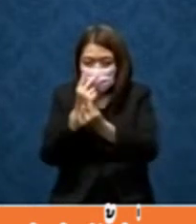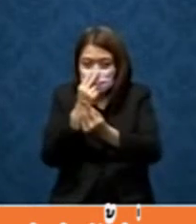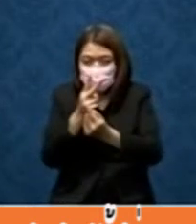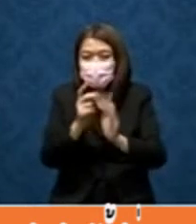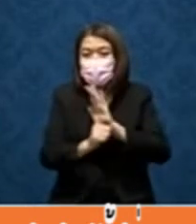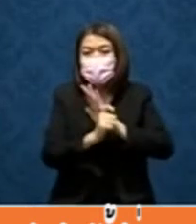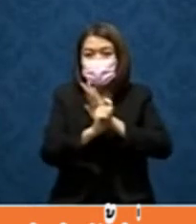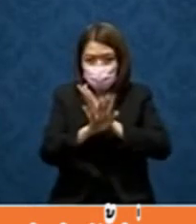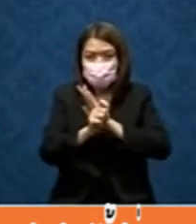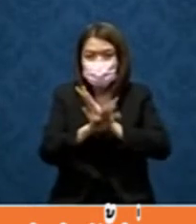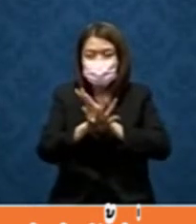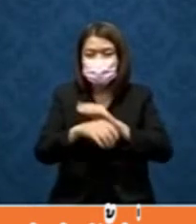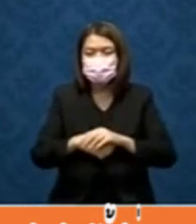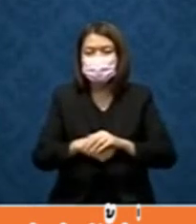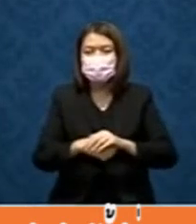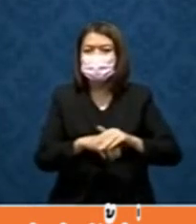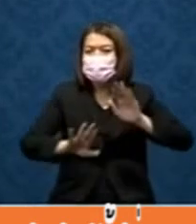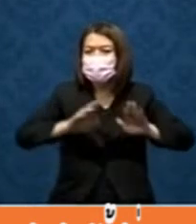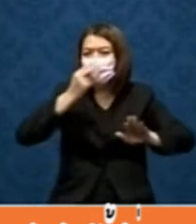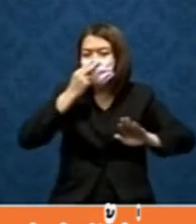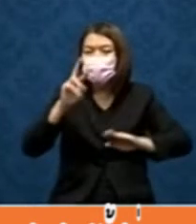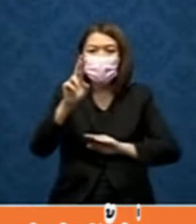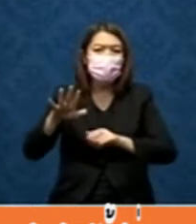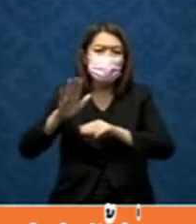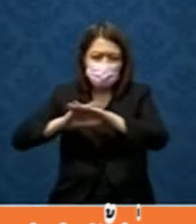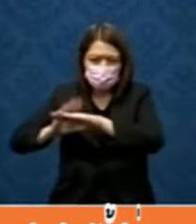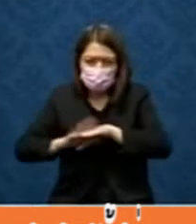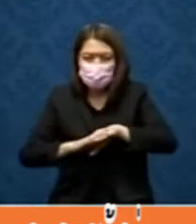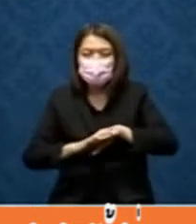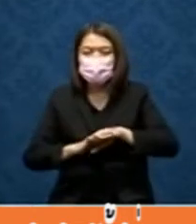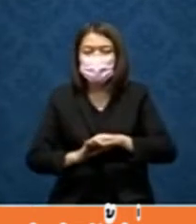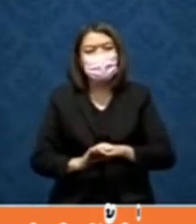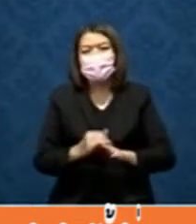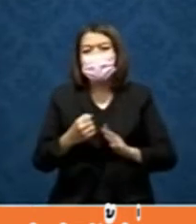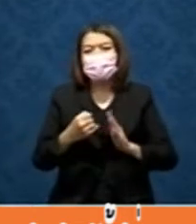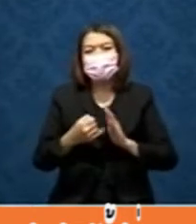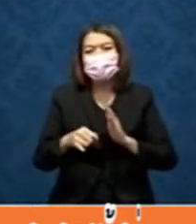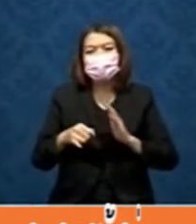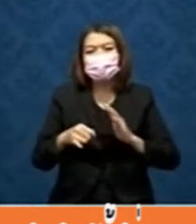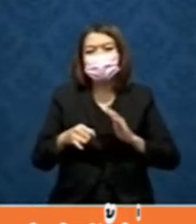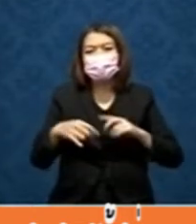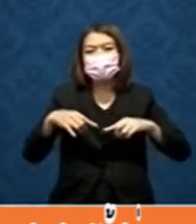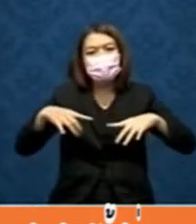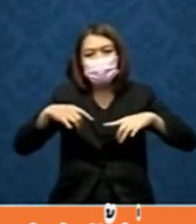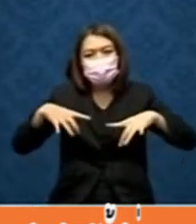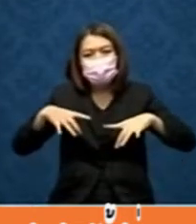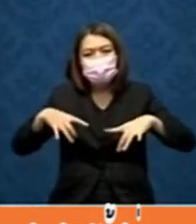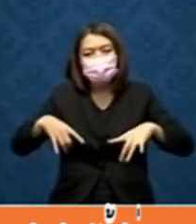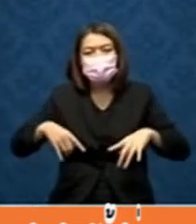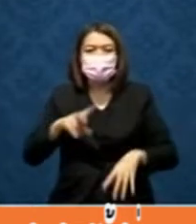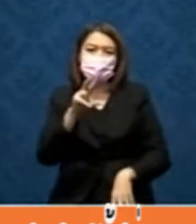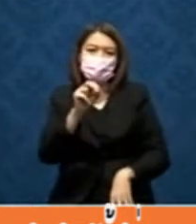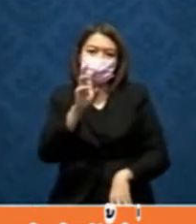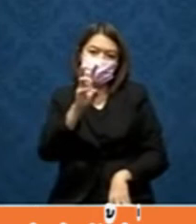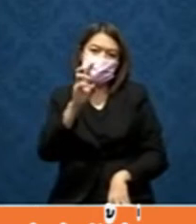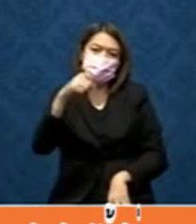กรณีของจัหัอุโบนอาจธานีนั้นมีการประมาณการจากระบบเตือนภัยที่ผิดพลาดไปถึง 36 เซ